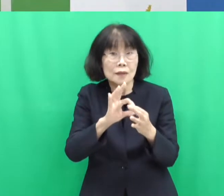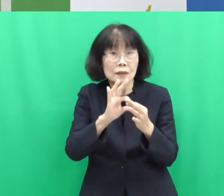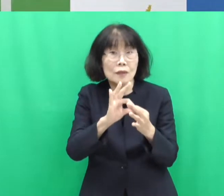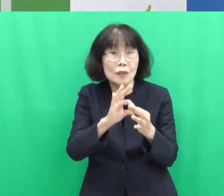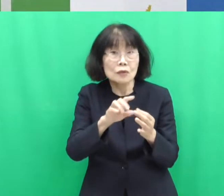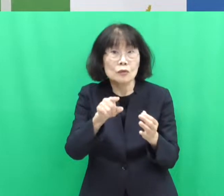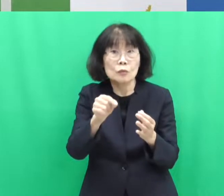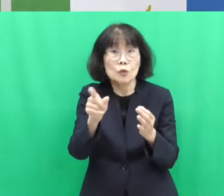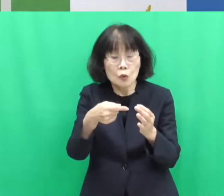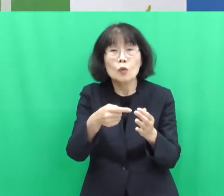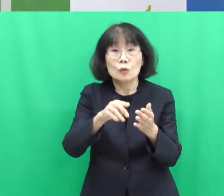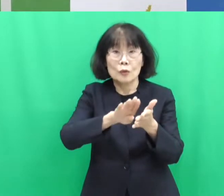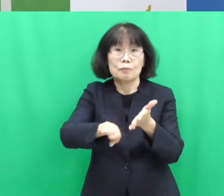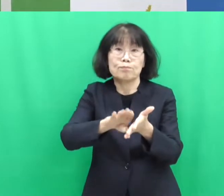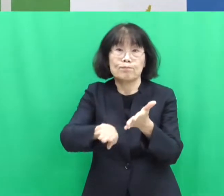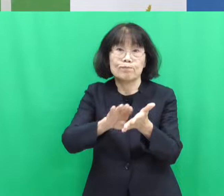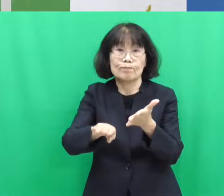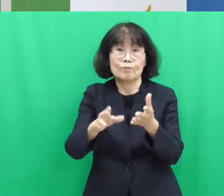かるものとなります。